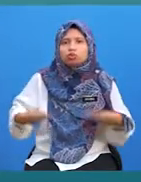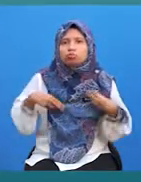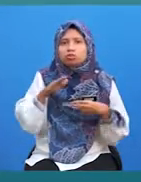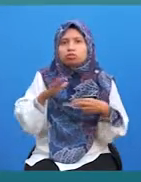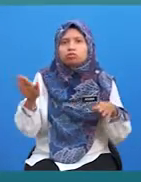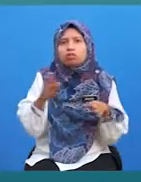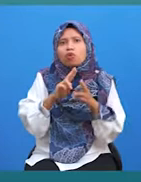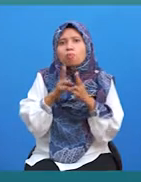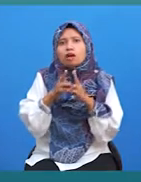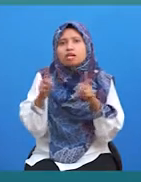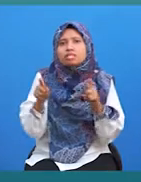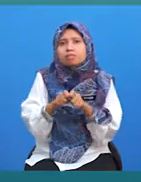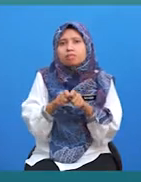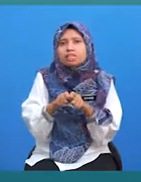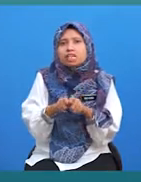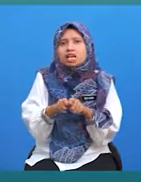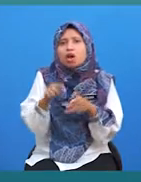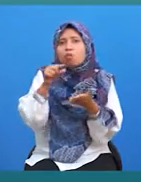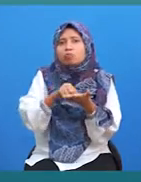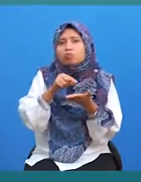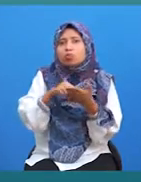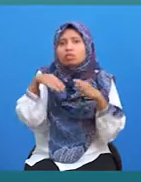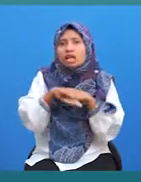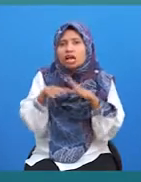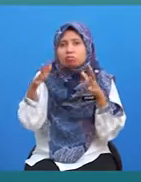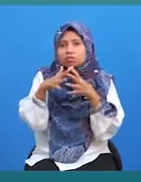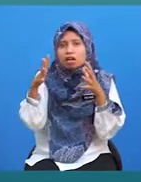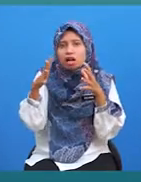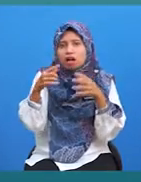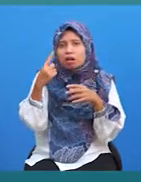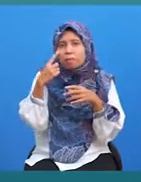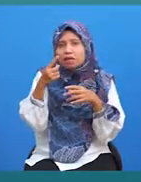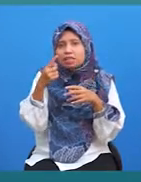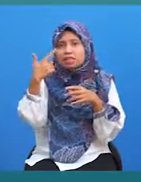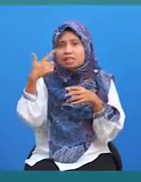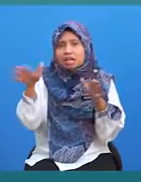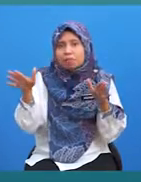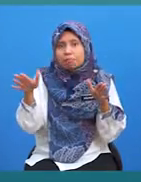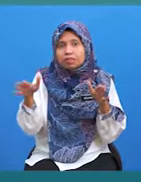seperti burung dalam sangkar, mata lepas, badan terkurung.